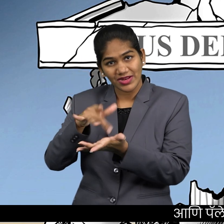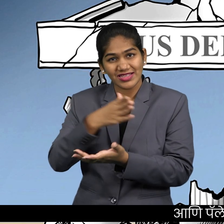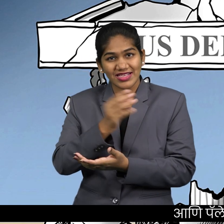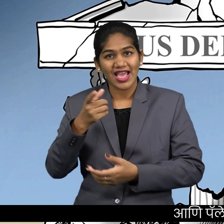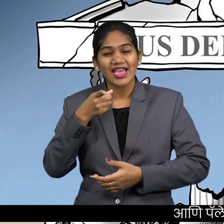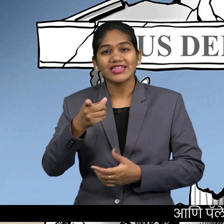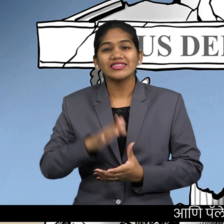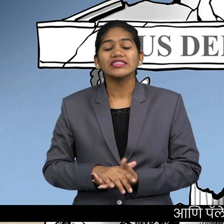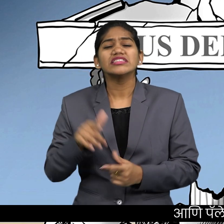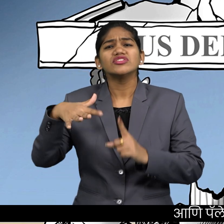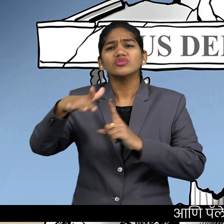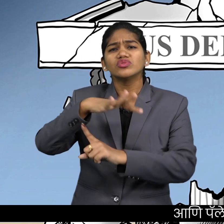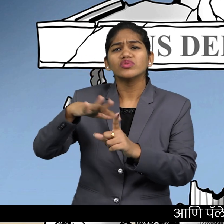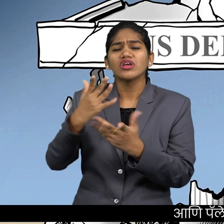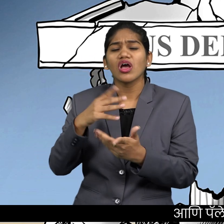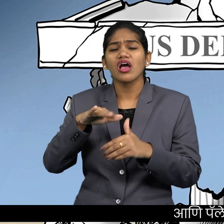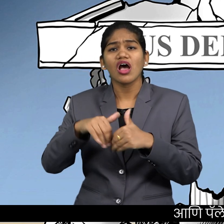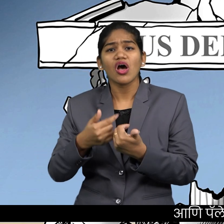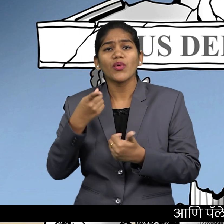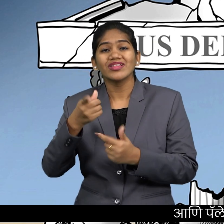आणि पॅलेस्टाईनची परिस्थिती.